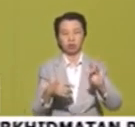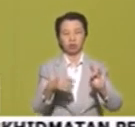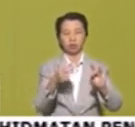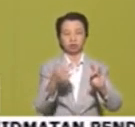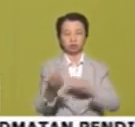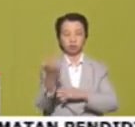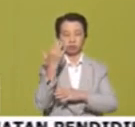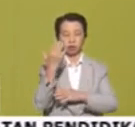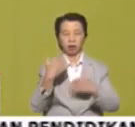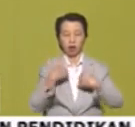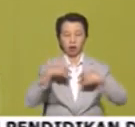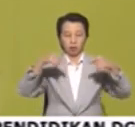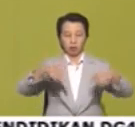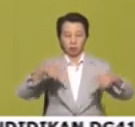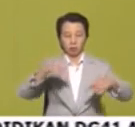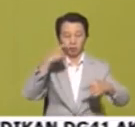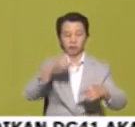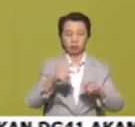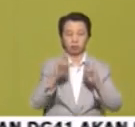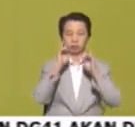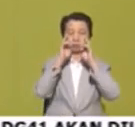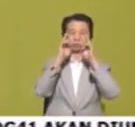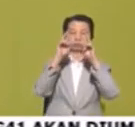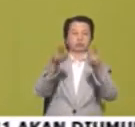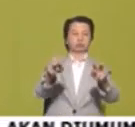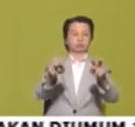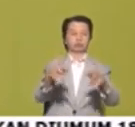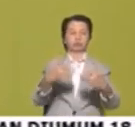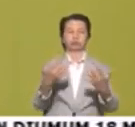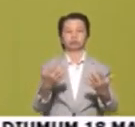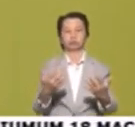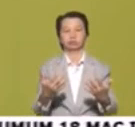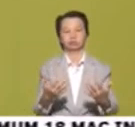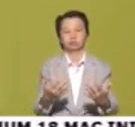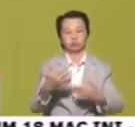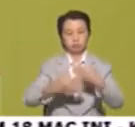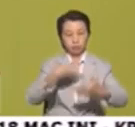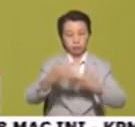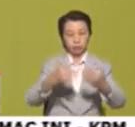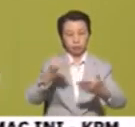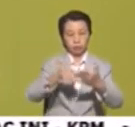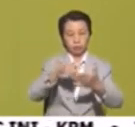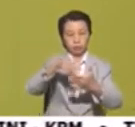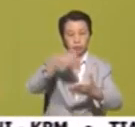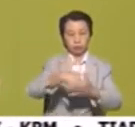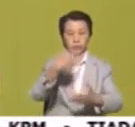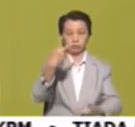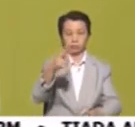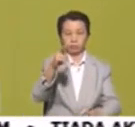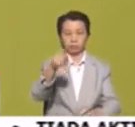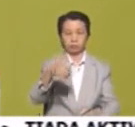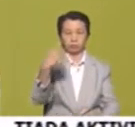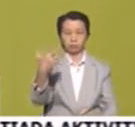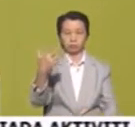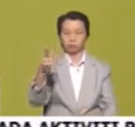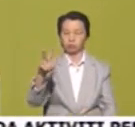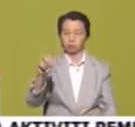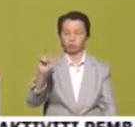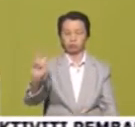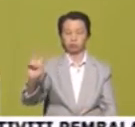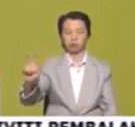saya telah pun berada di sini untuk sama-sama menyaksikan proses pengundian pada hari ini 12 Mac 2022 dan